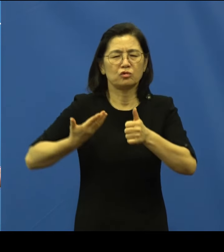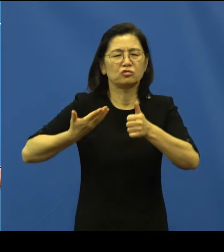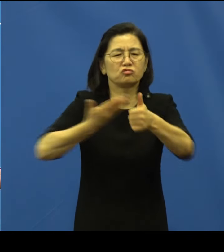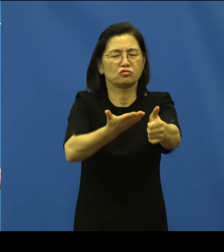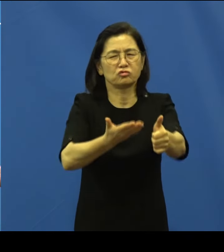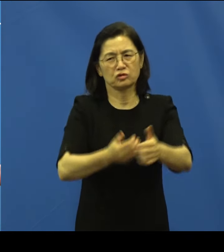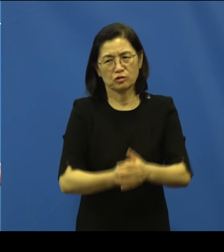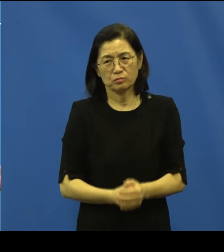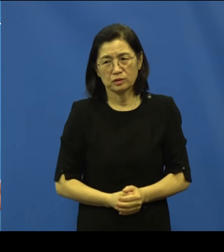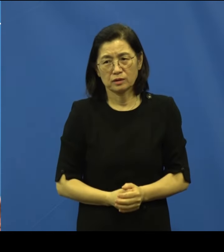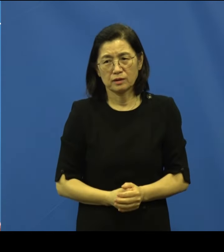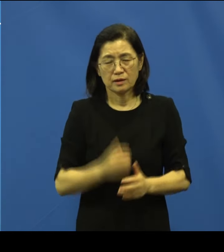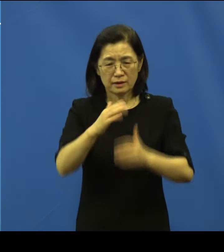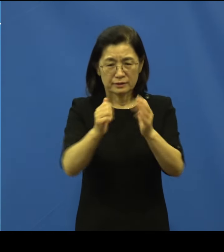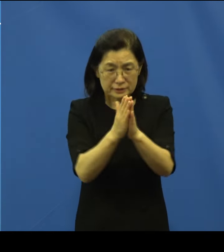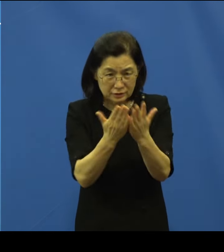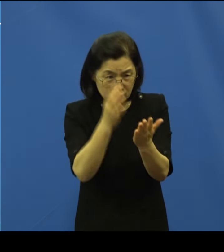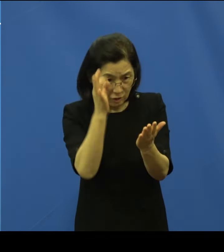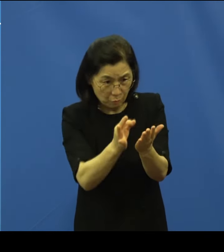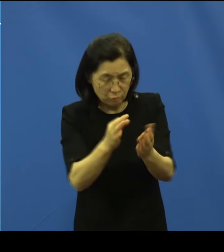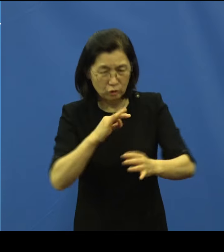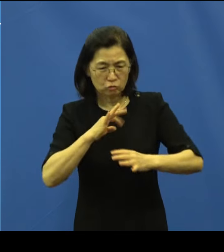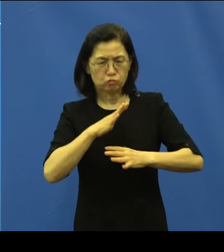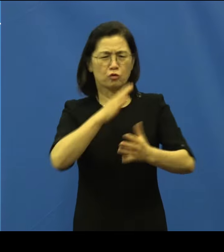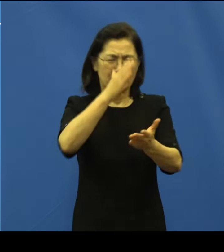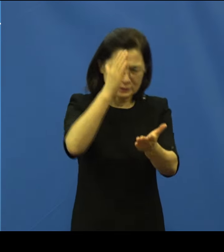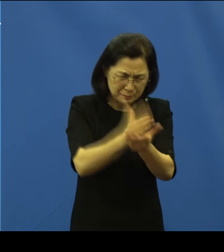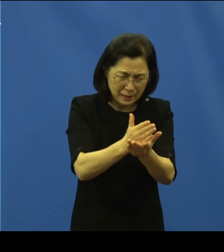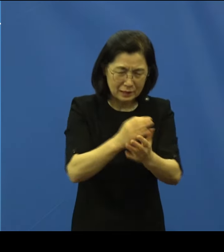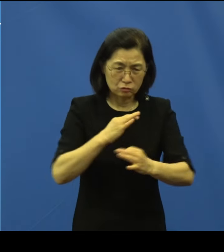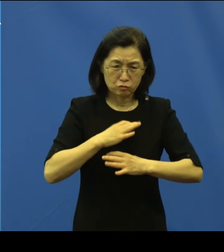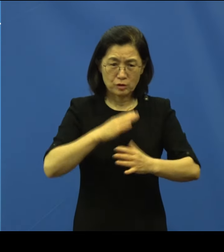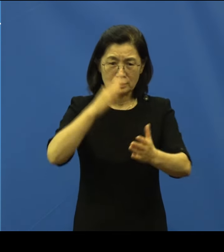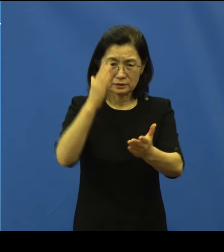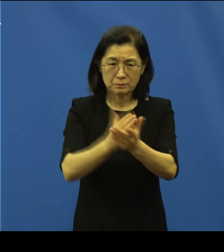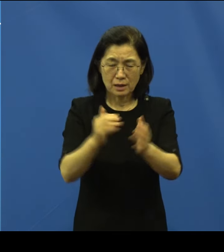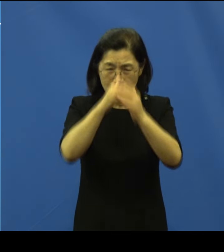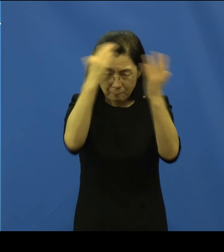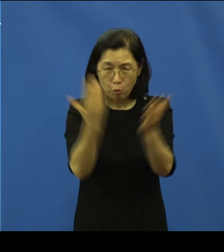말라, 이게 몇 번 있을까요?